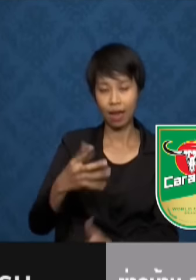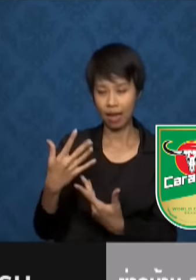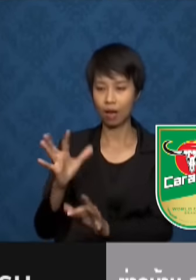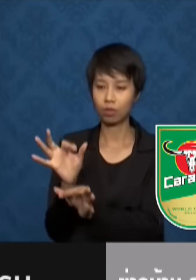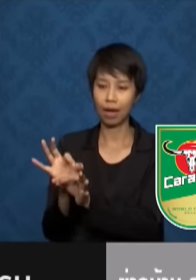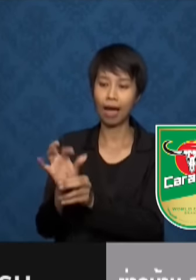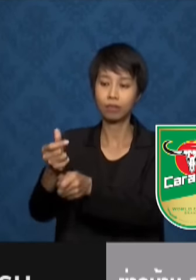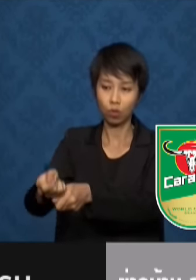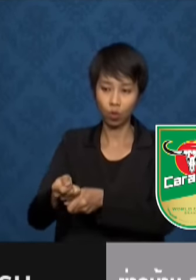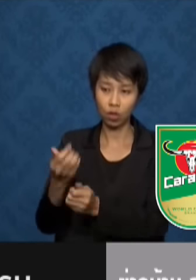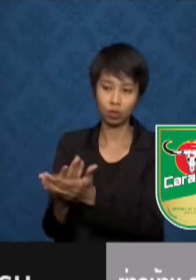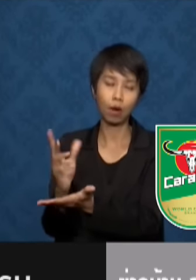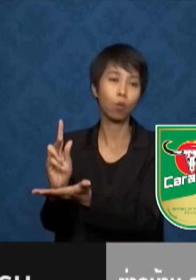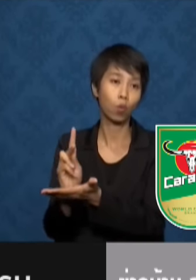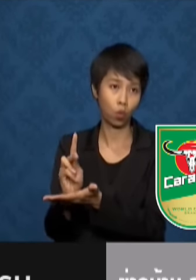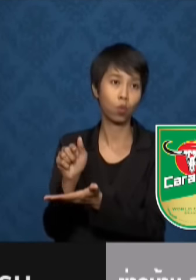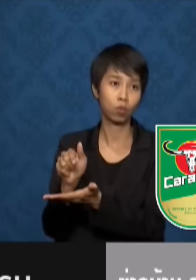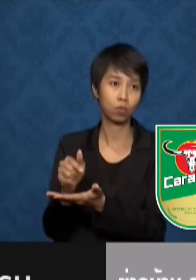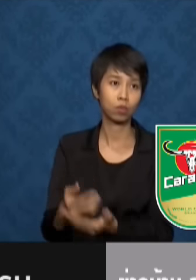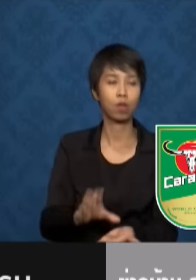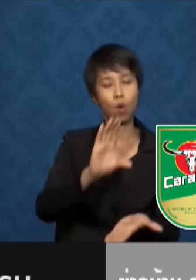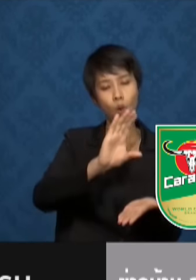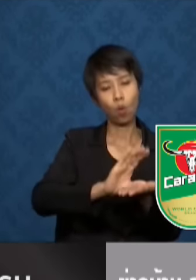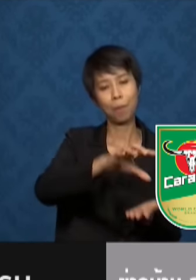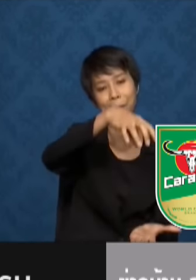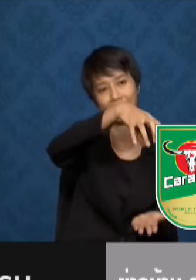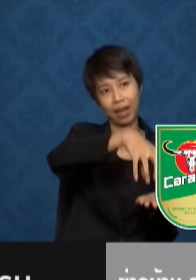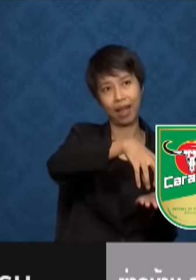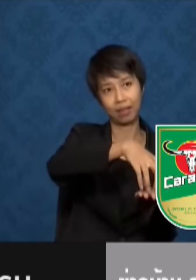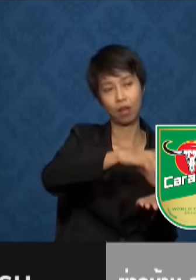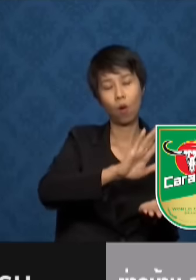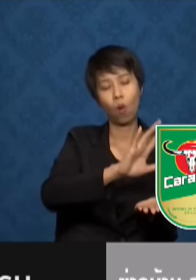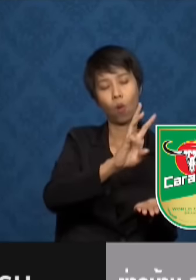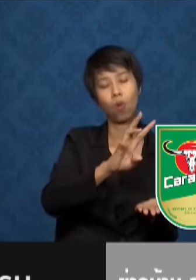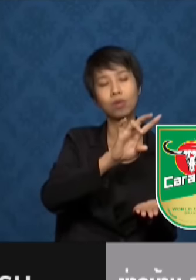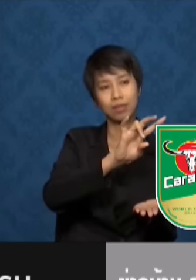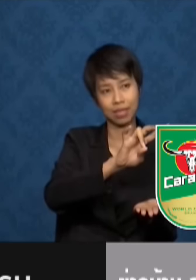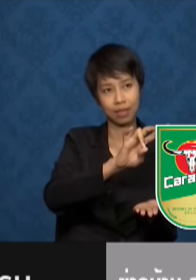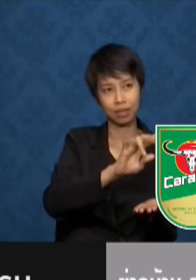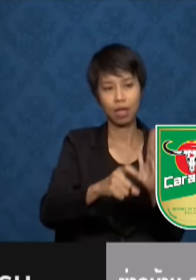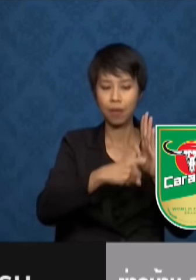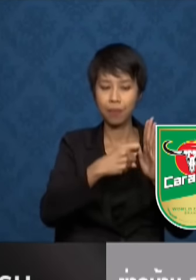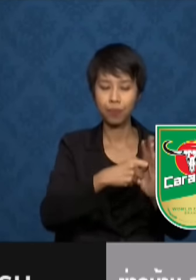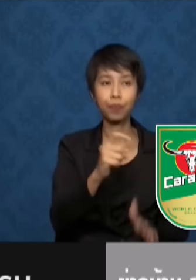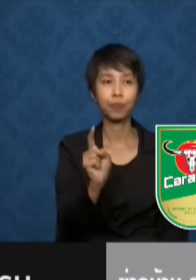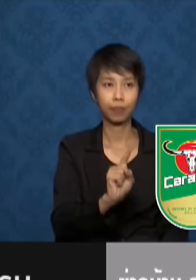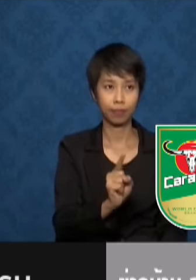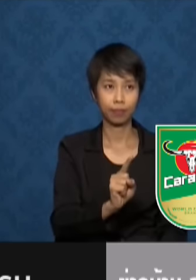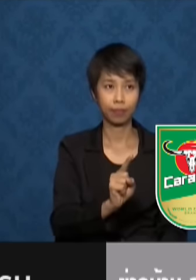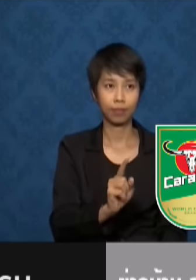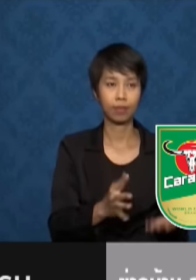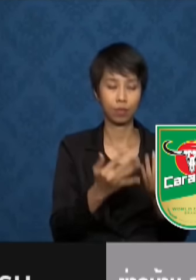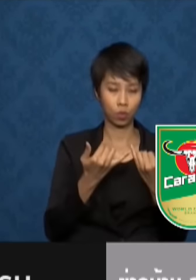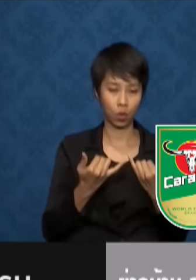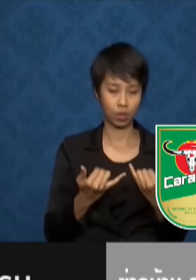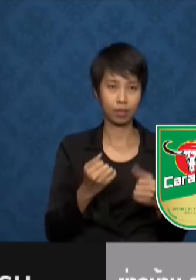ดูในส่วนของเ่างบกลางปีของปี 67ก่อนค่ะที่มาก็คือว่าว่าตอนนี้เนี่ยเรา